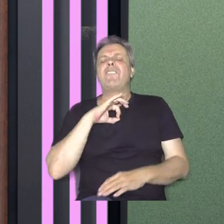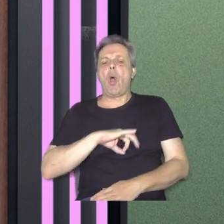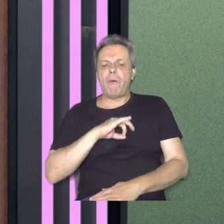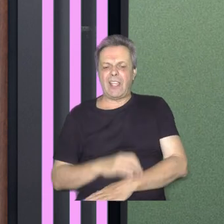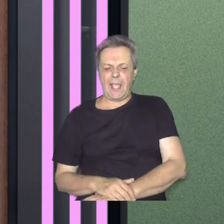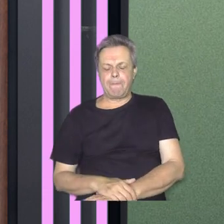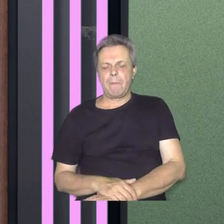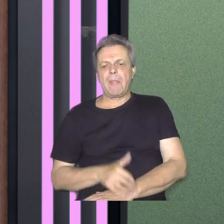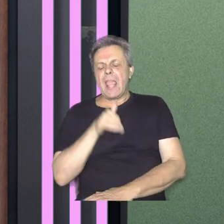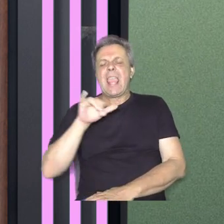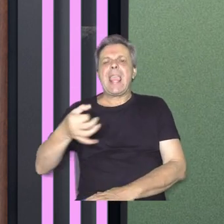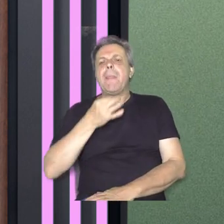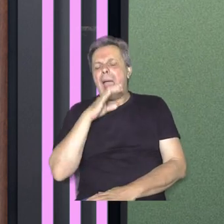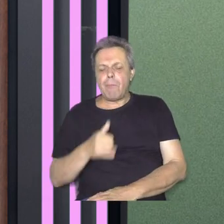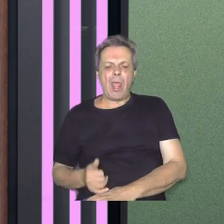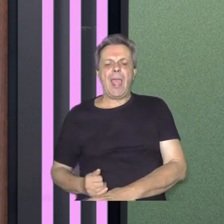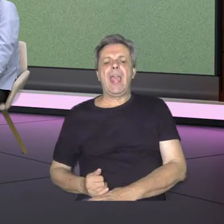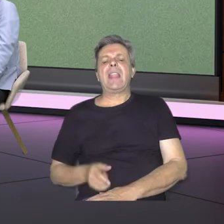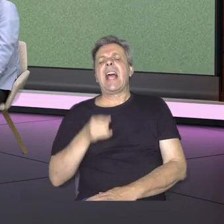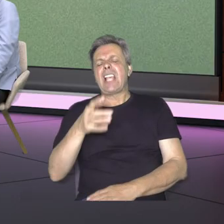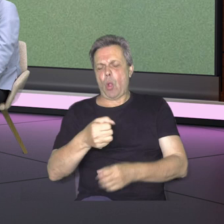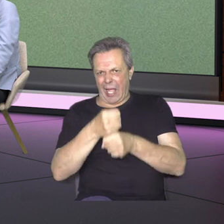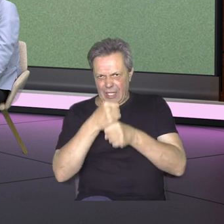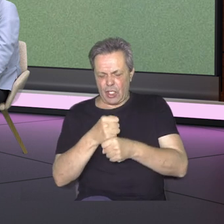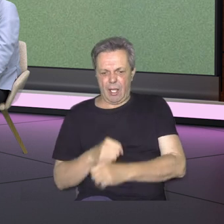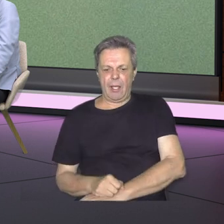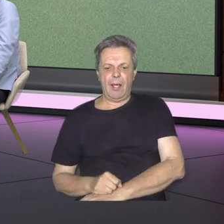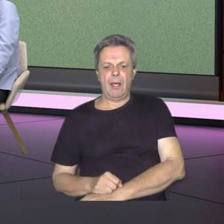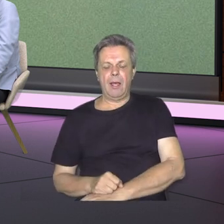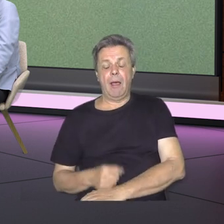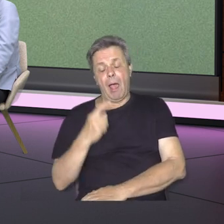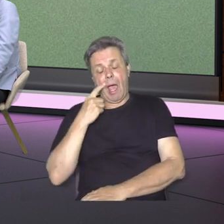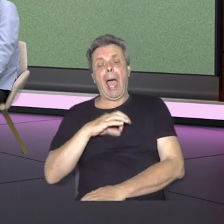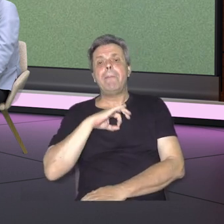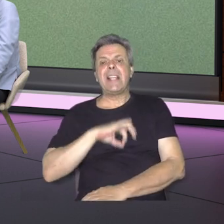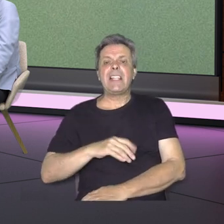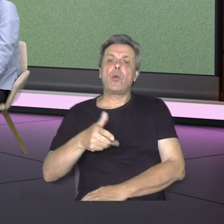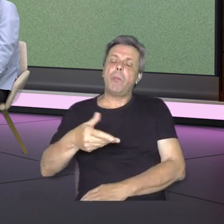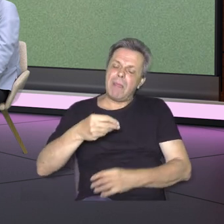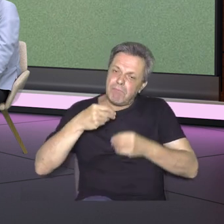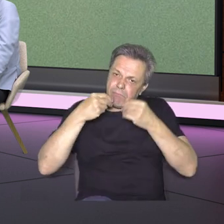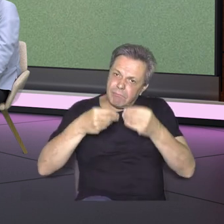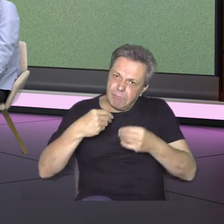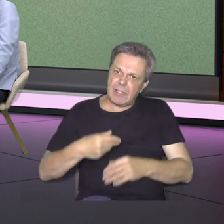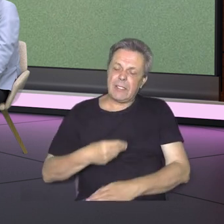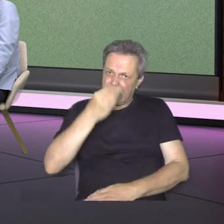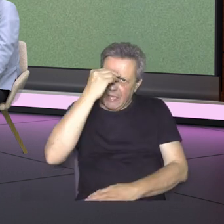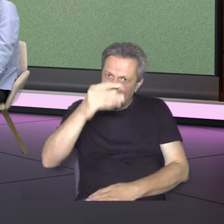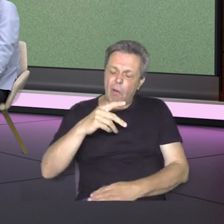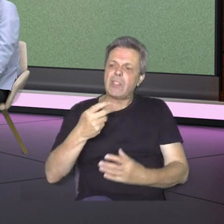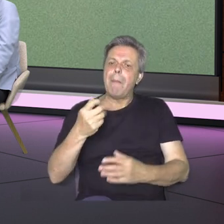i najbolje je da se toga drže. A predsjedniku bi savjetovao da